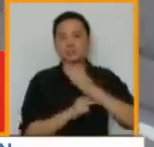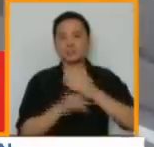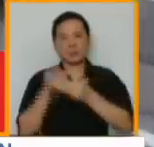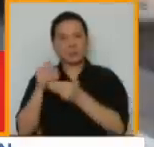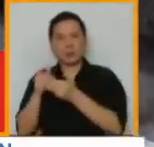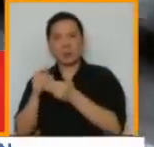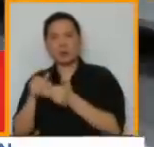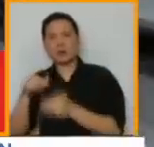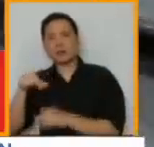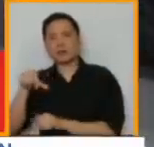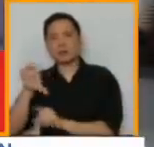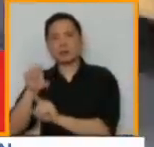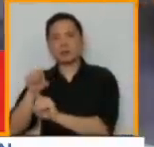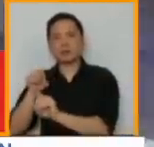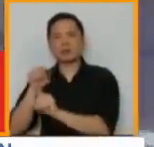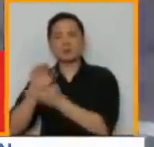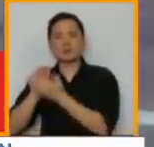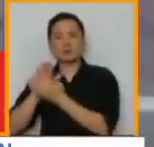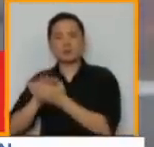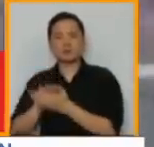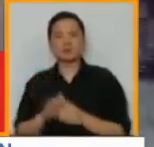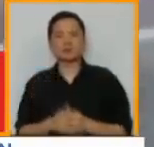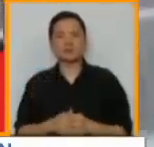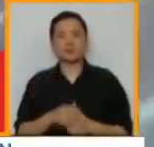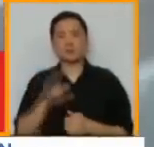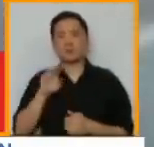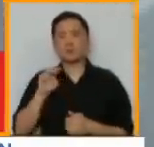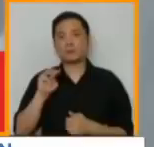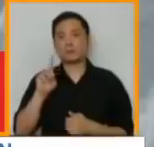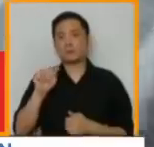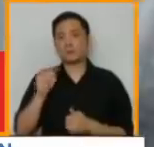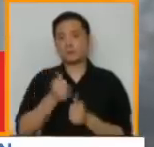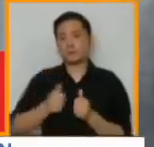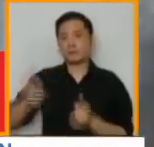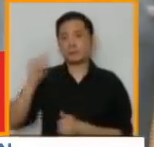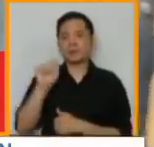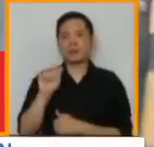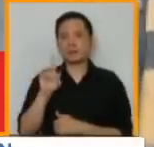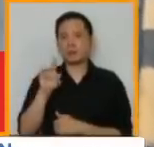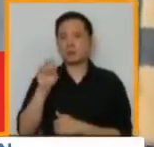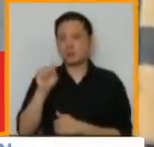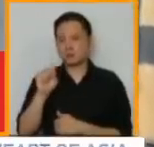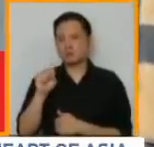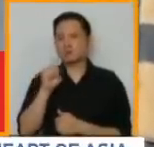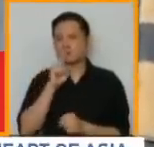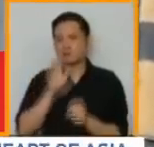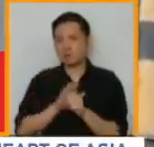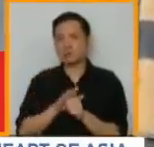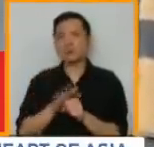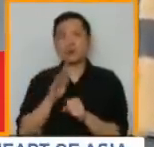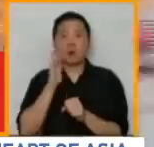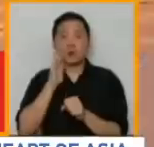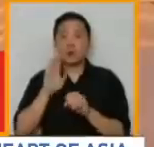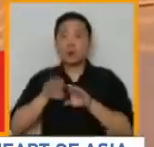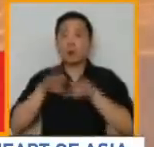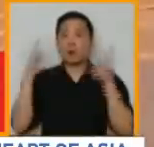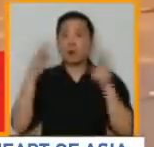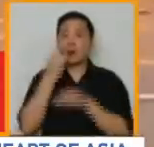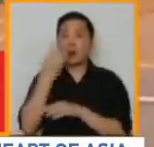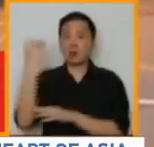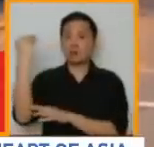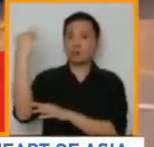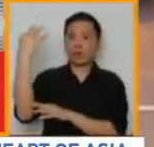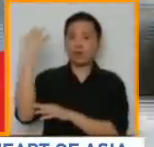araw. Pinangunahan ni MMDA Chairman Benhur Abalos yung pagbubukas ng traffic light sa U-turn slot. Dati raw kasi ay kailangan isara